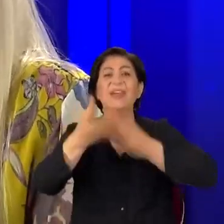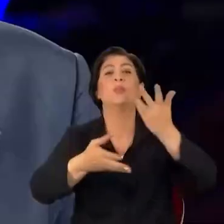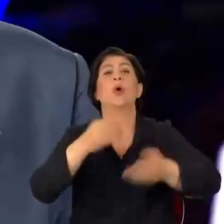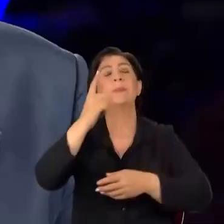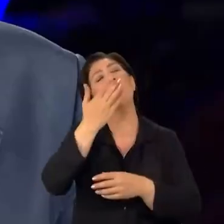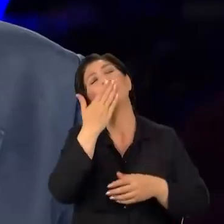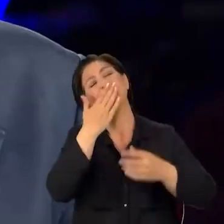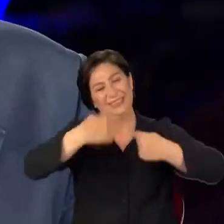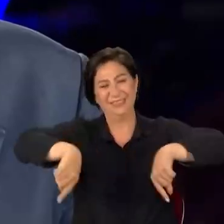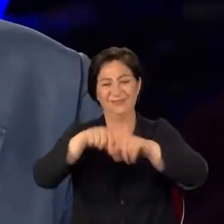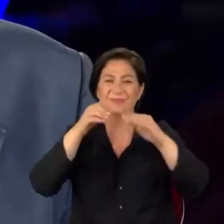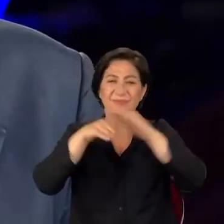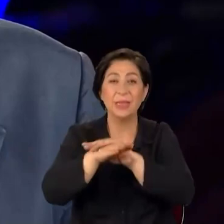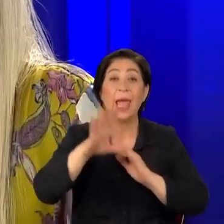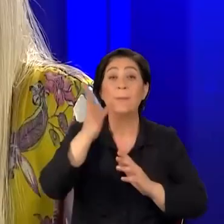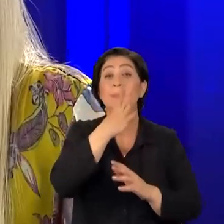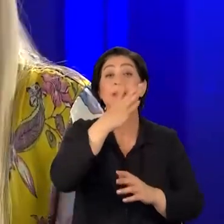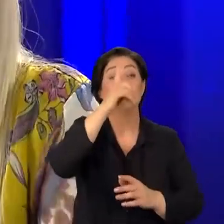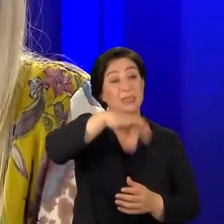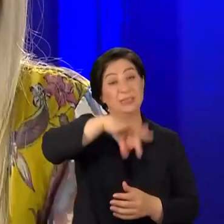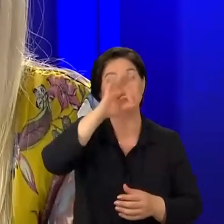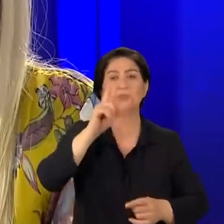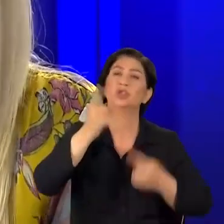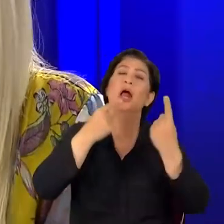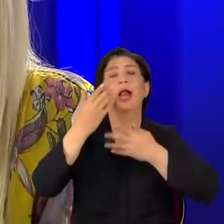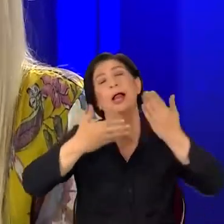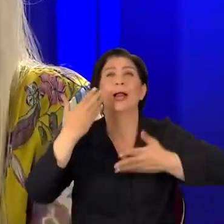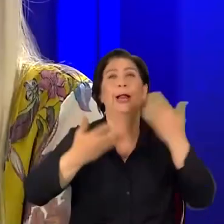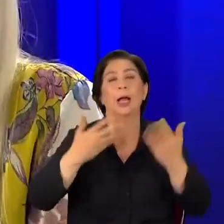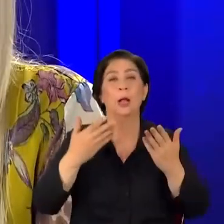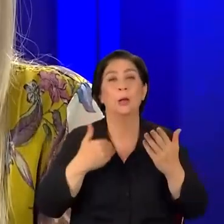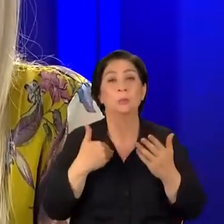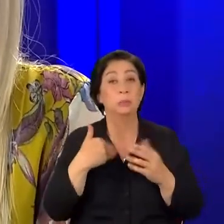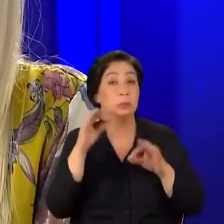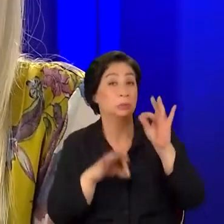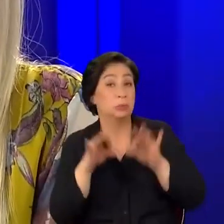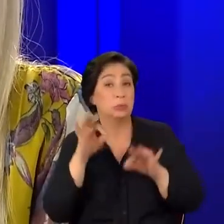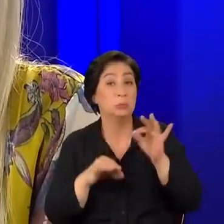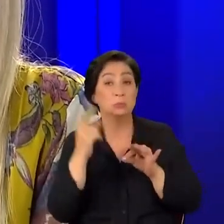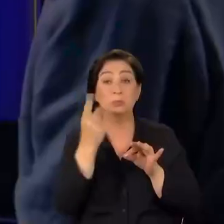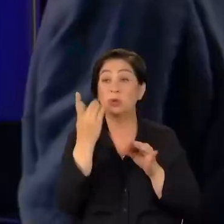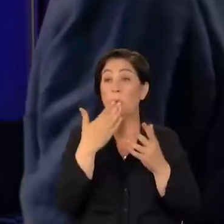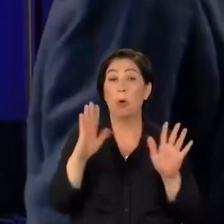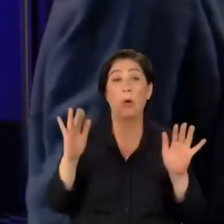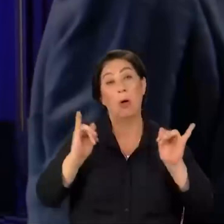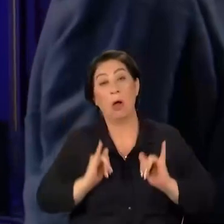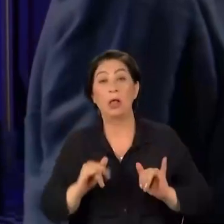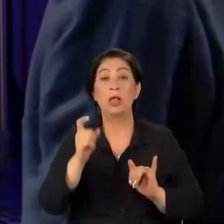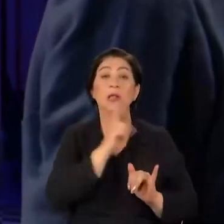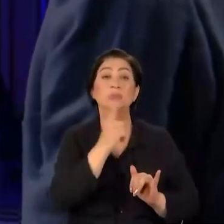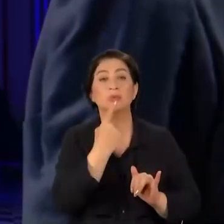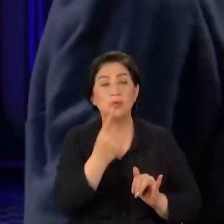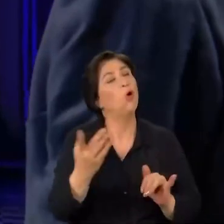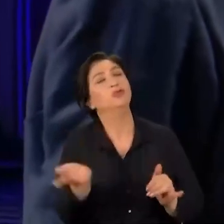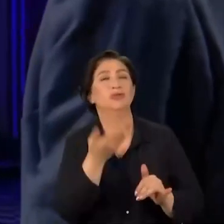bir sınıfa girdiğimiz zaman o sınıfın en bilgili kişisiydik. Bir şeyler söylerdik, bizi test edecek herhangi biri de anında olmazdı. Yanlış bir şey de